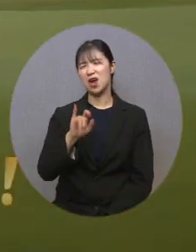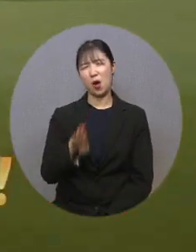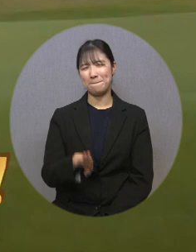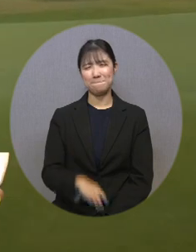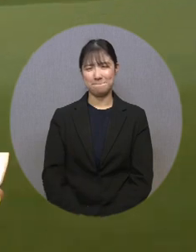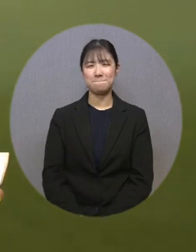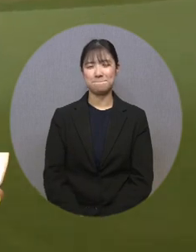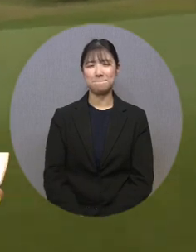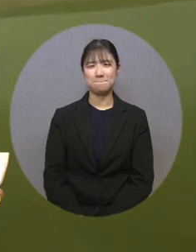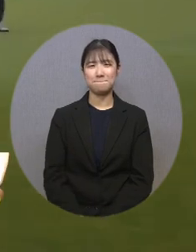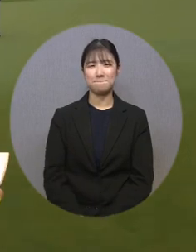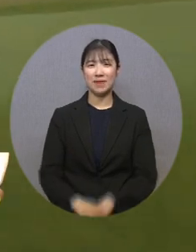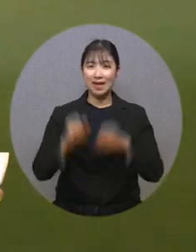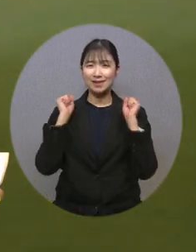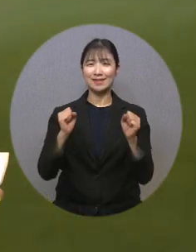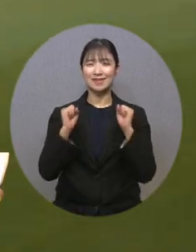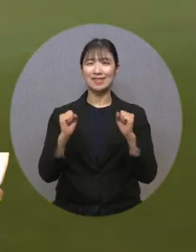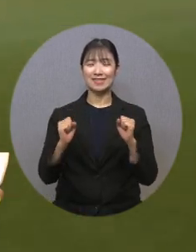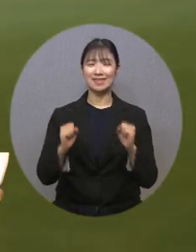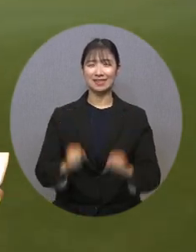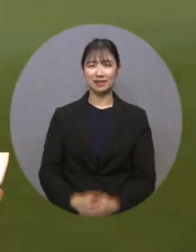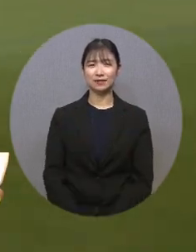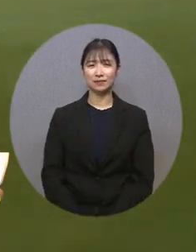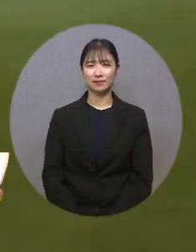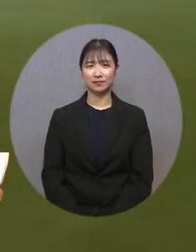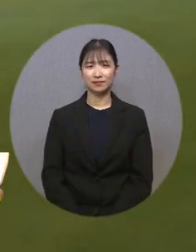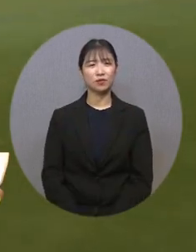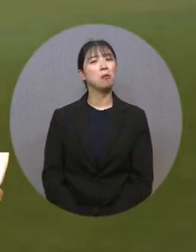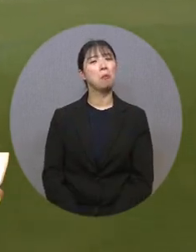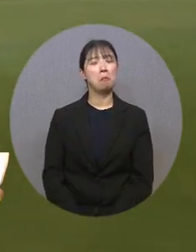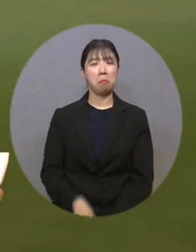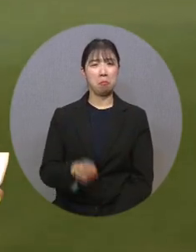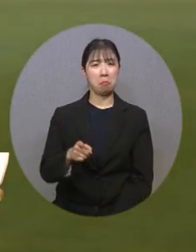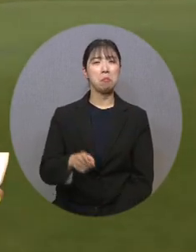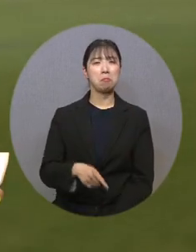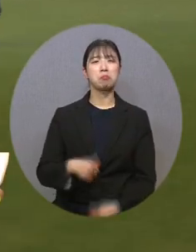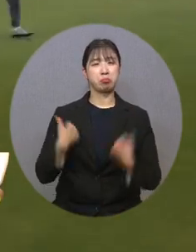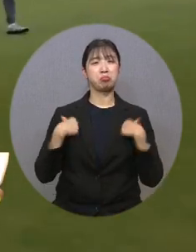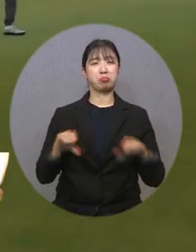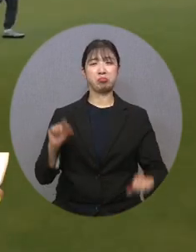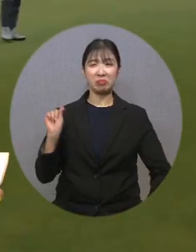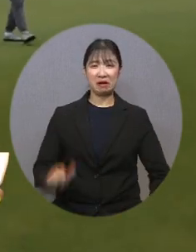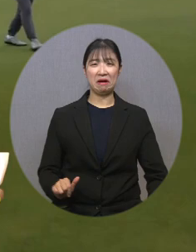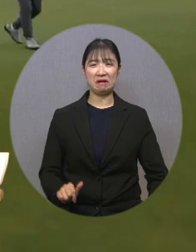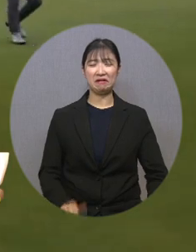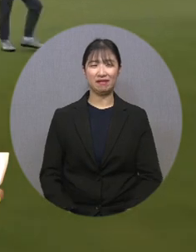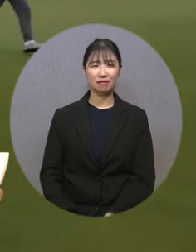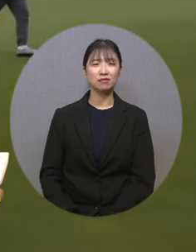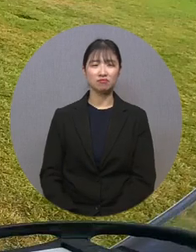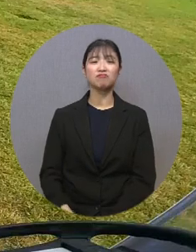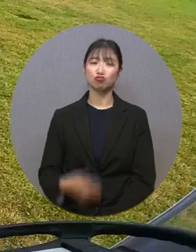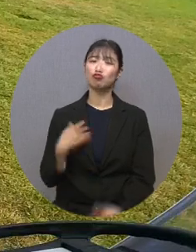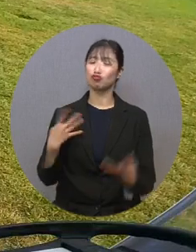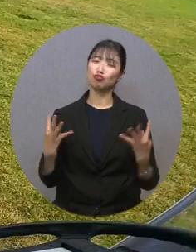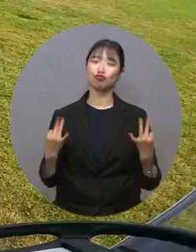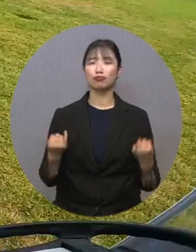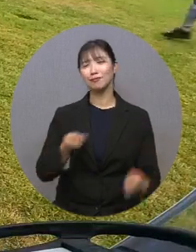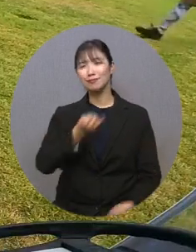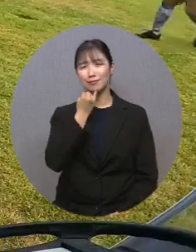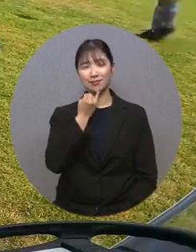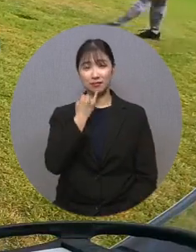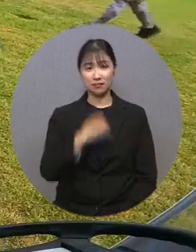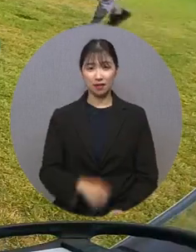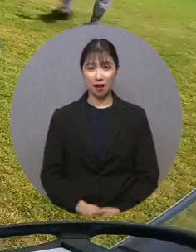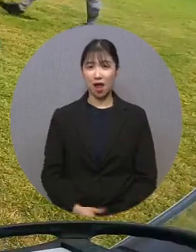아싸! 우리 파에서 또 한 잔. 오, 당신들 쿨한데? 아, 쿨해, 쿨해. 괜찮아, 우리 많아. 나 벌써 라스트